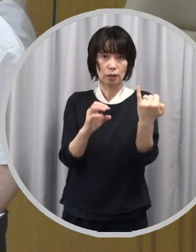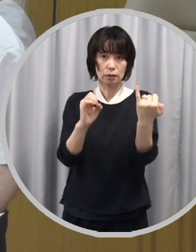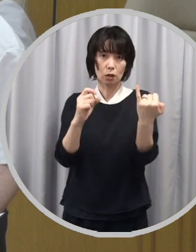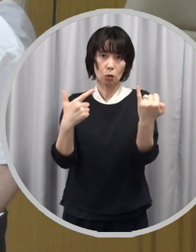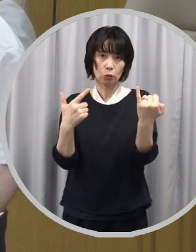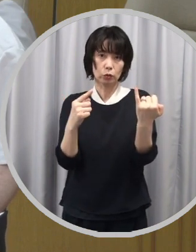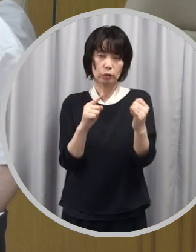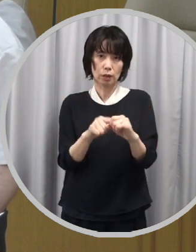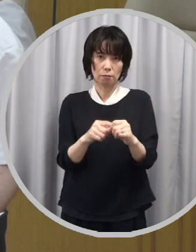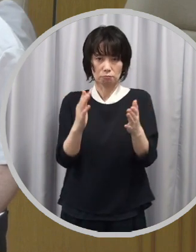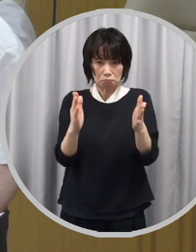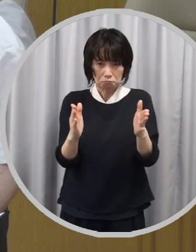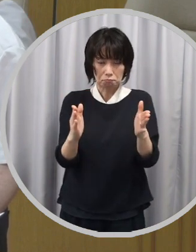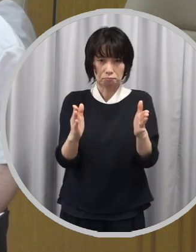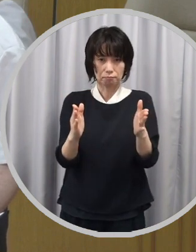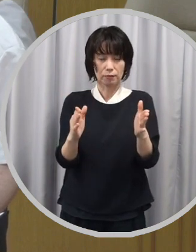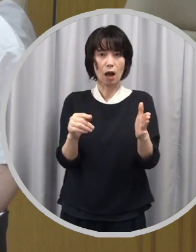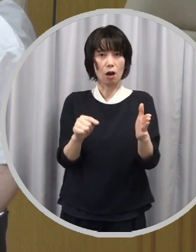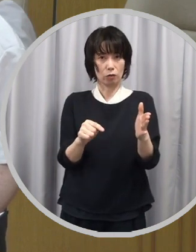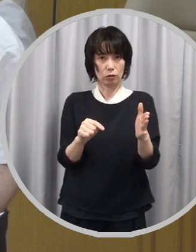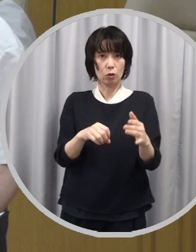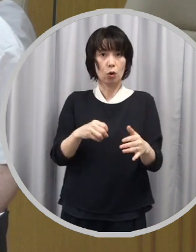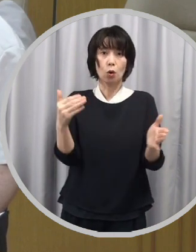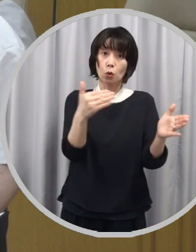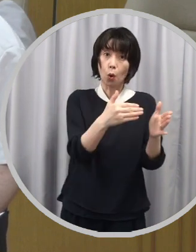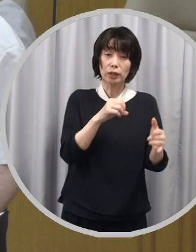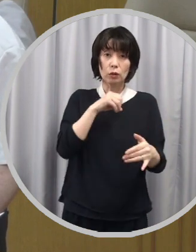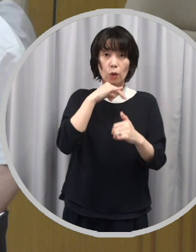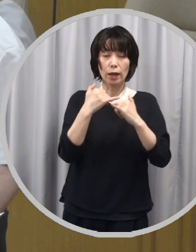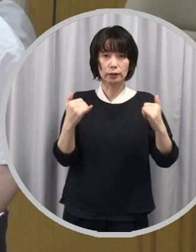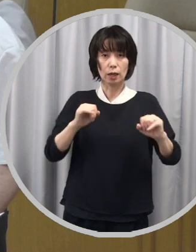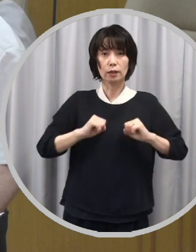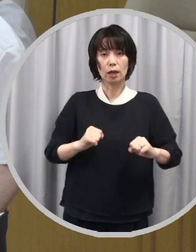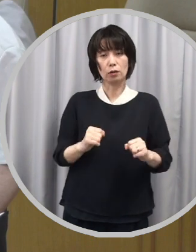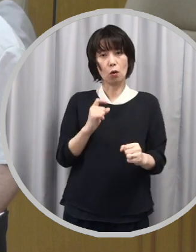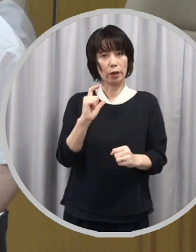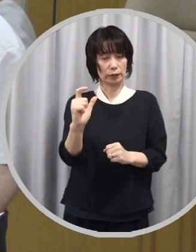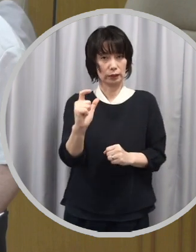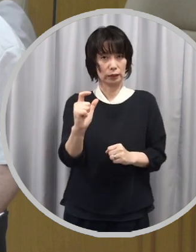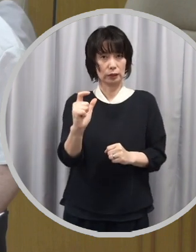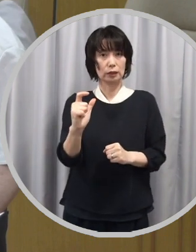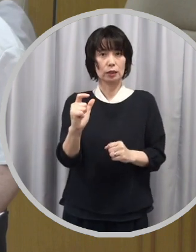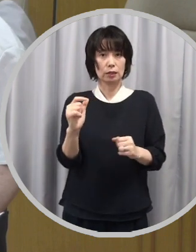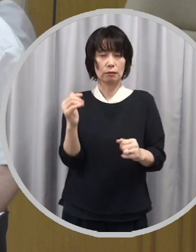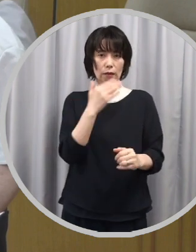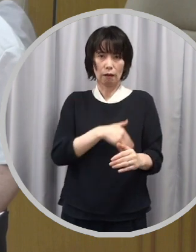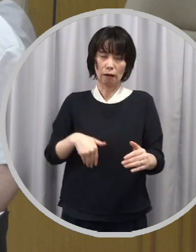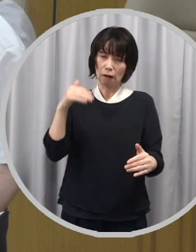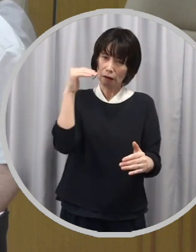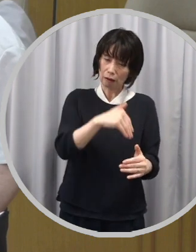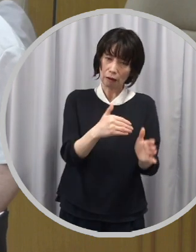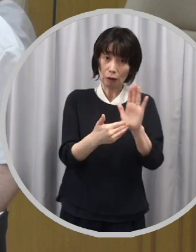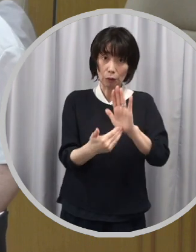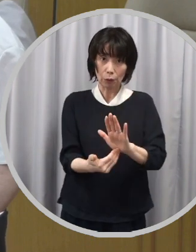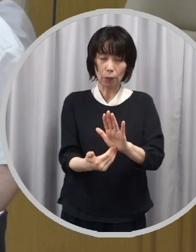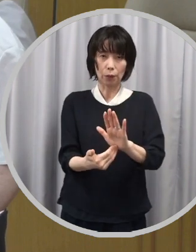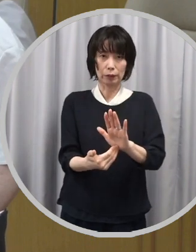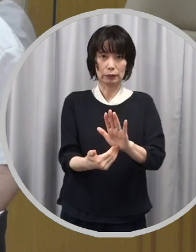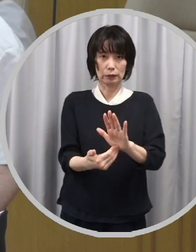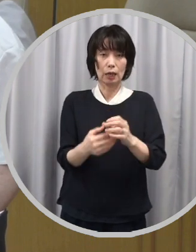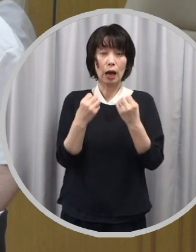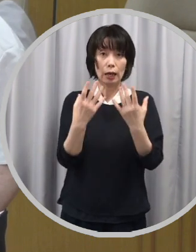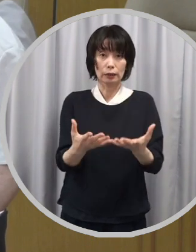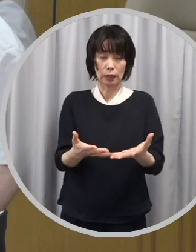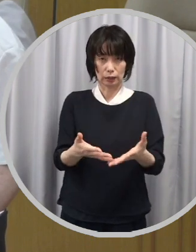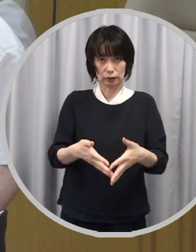広がりがあります。後期高齢者の健康維持、フレイル予防に努める新たな仕組みの